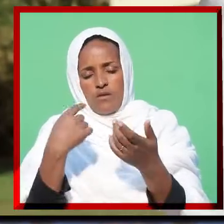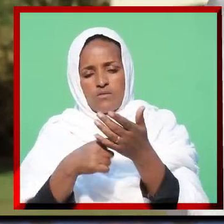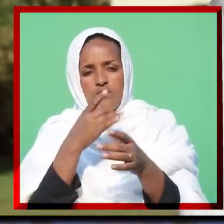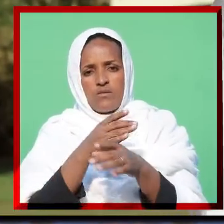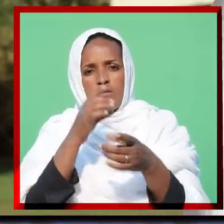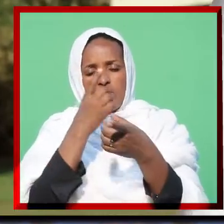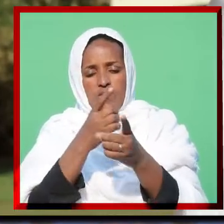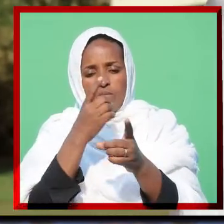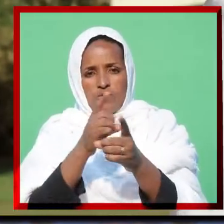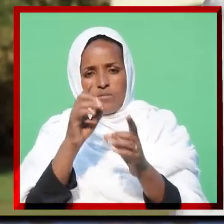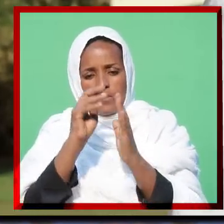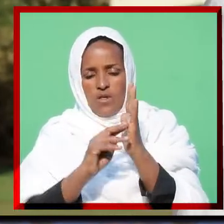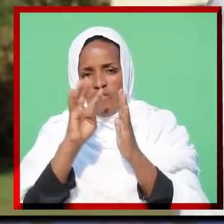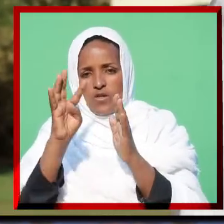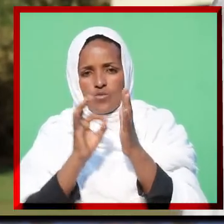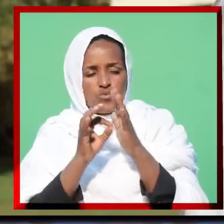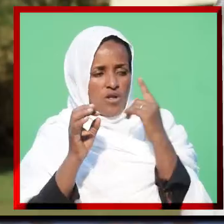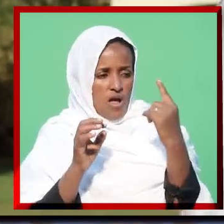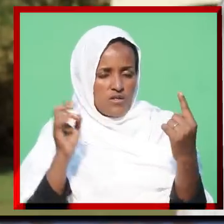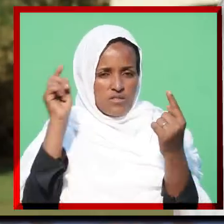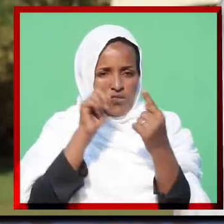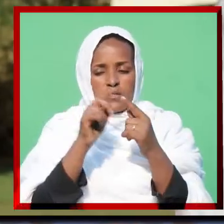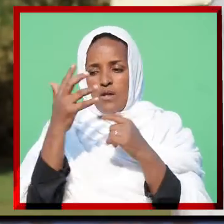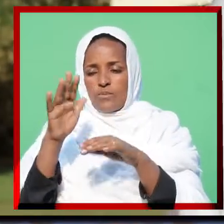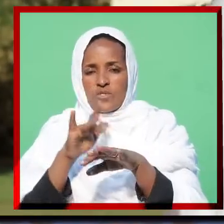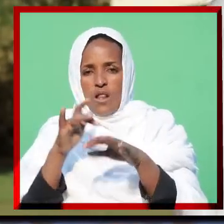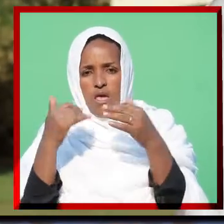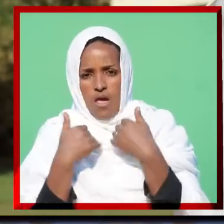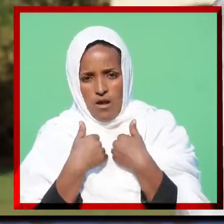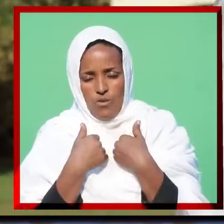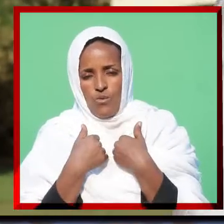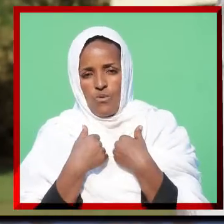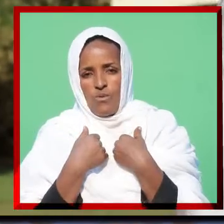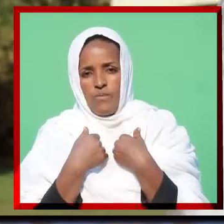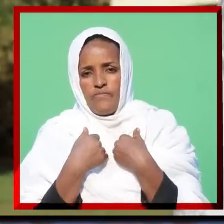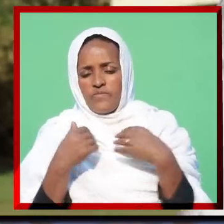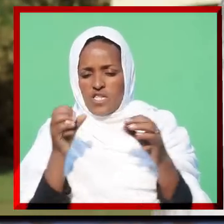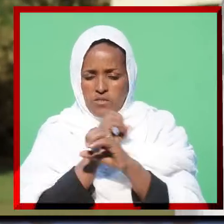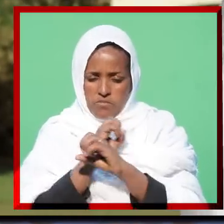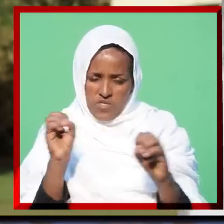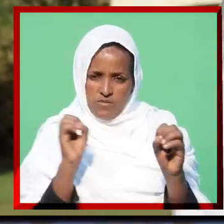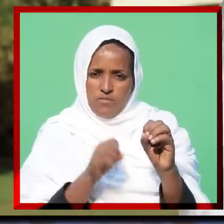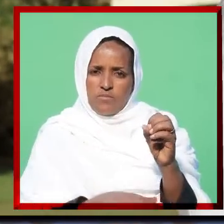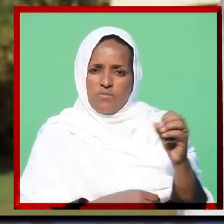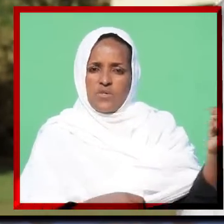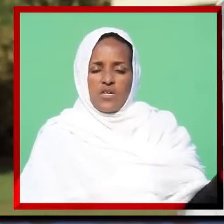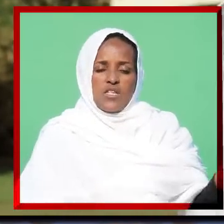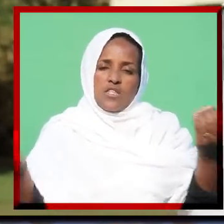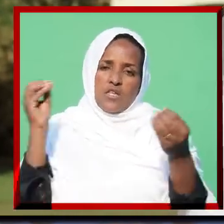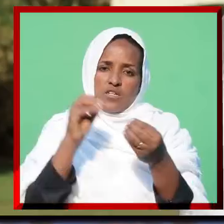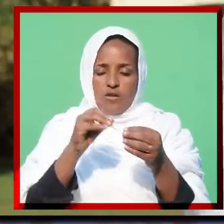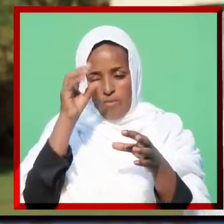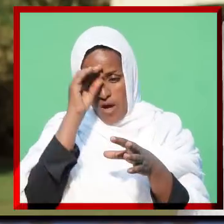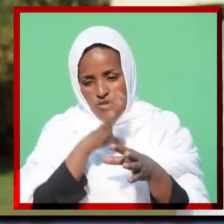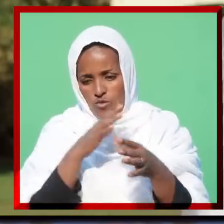ዘፍጥረት ምዕራፍ 4 ከቁጥር 1 እስከ 15 ያለው ምንም አይነት ተጨማሪ